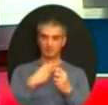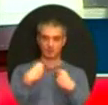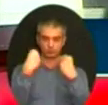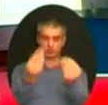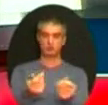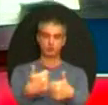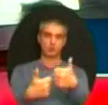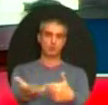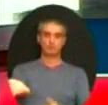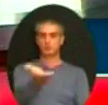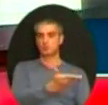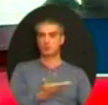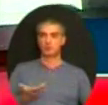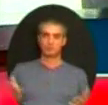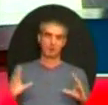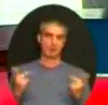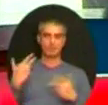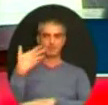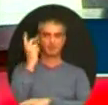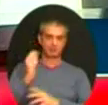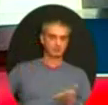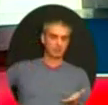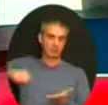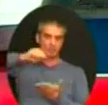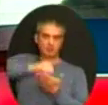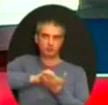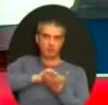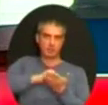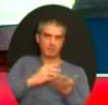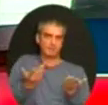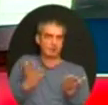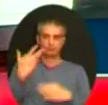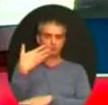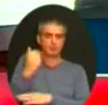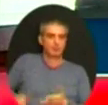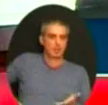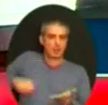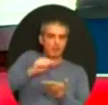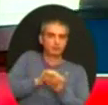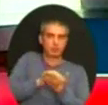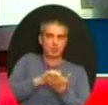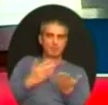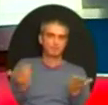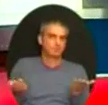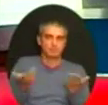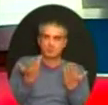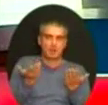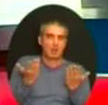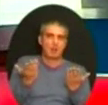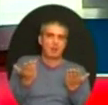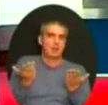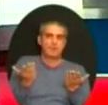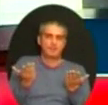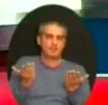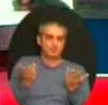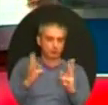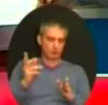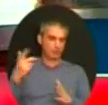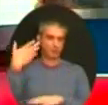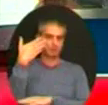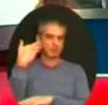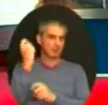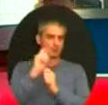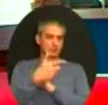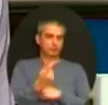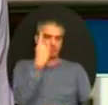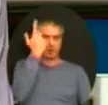אותם למתמודדים. למה המדינה צריכה לשלם? למה המדינה צריכה לשלם את זה? הם בחרו שיטה שהמדינה תשלם. לא